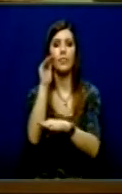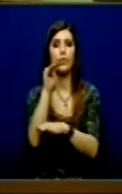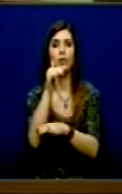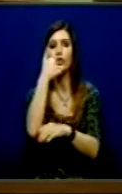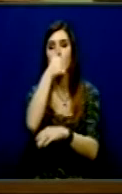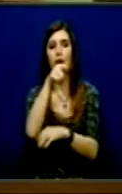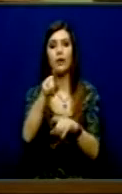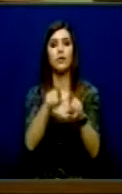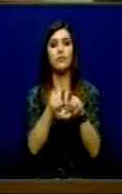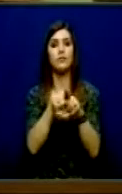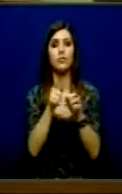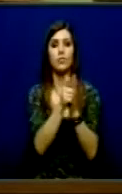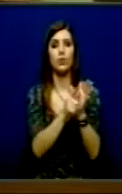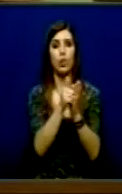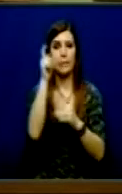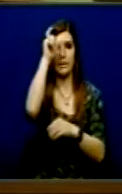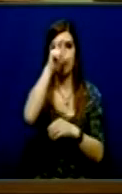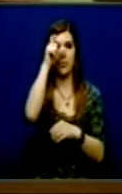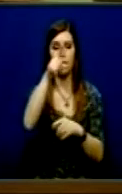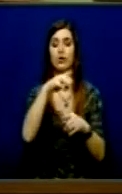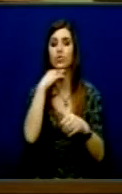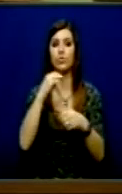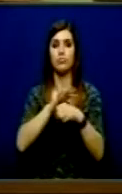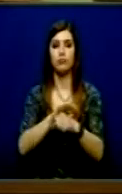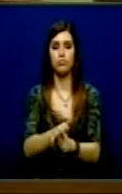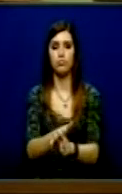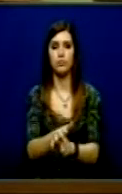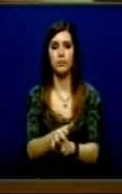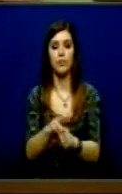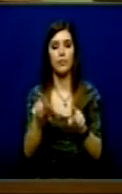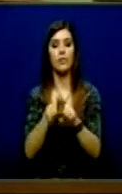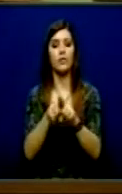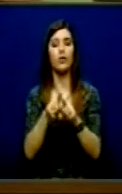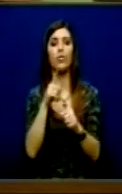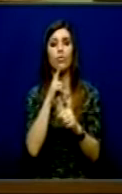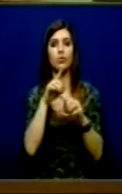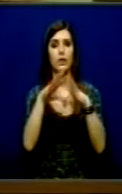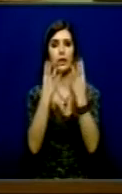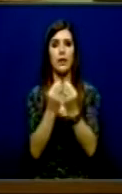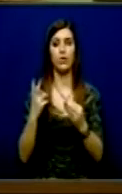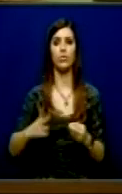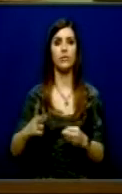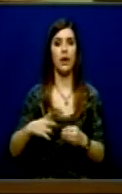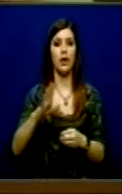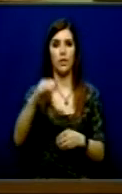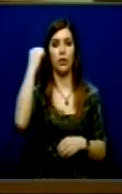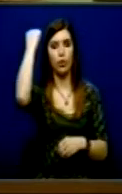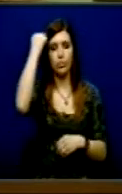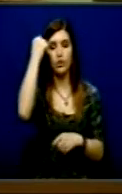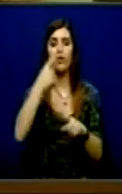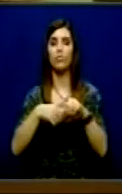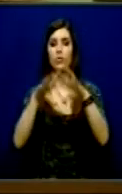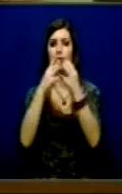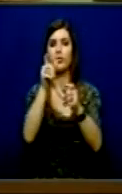periudha pushtimit sërb i ka dëmtuar rënd. Prandaj cili do qytetar i Kosovës dhe për cilin do qytetarë të